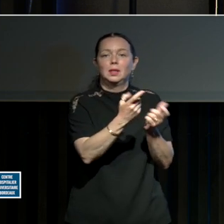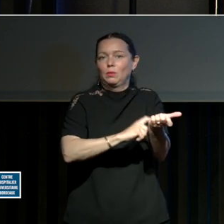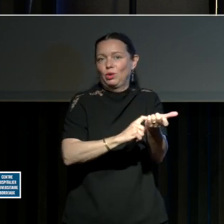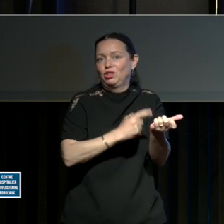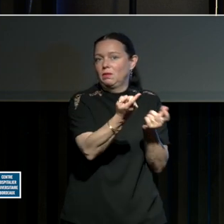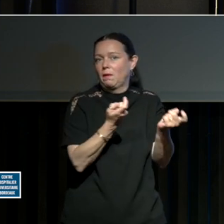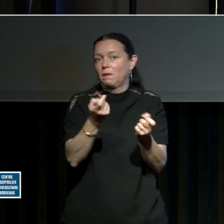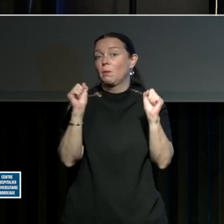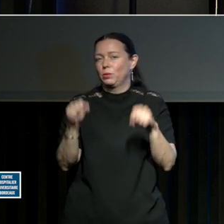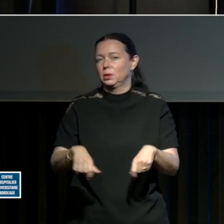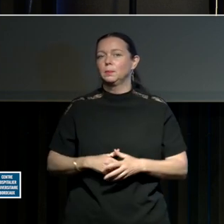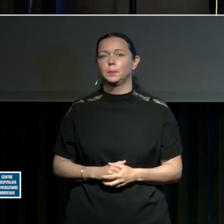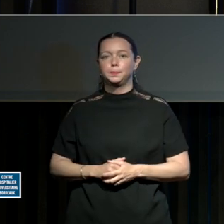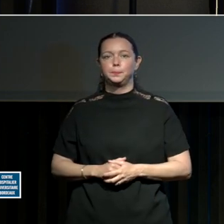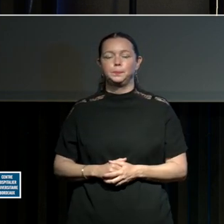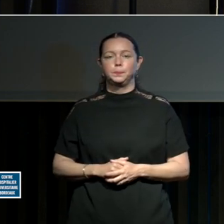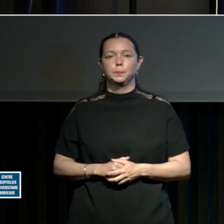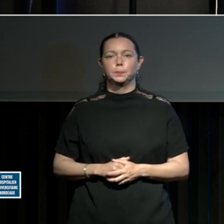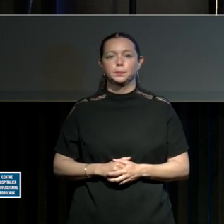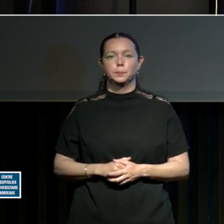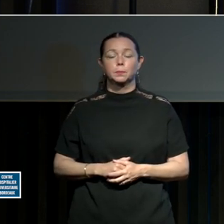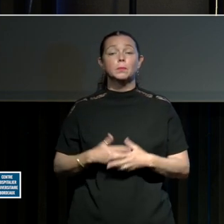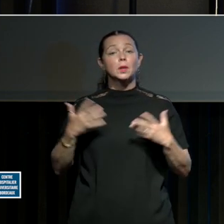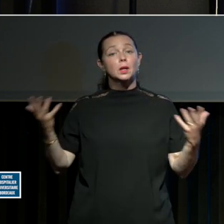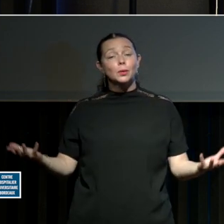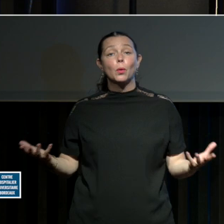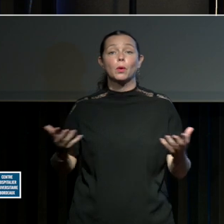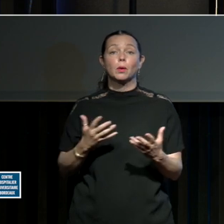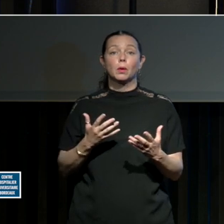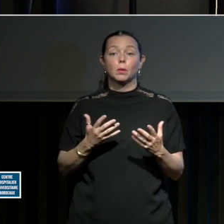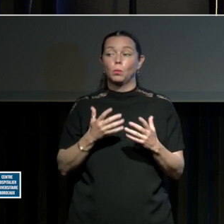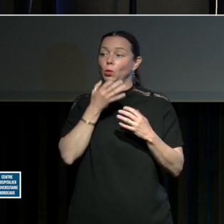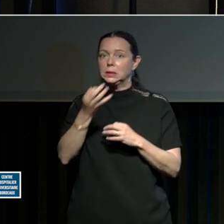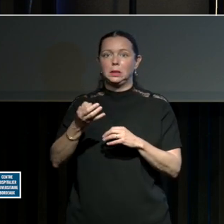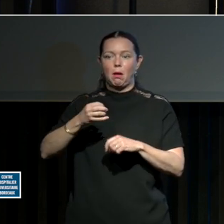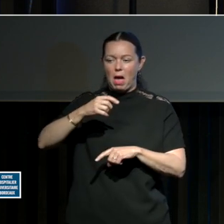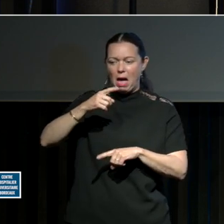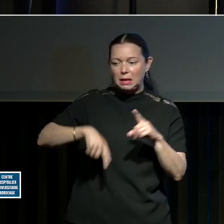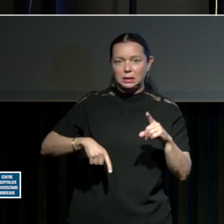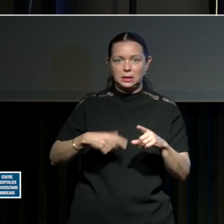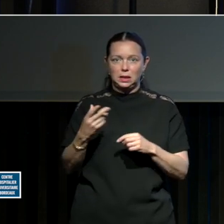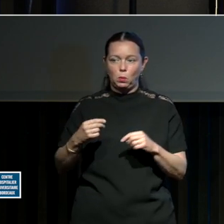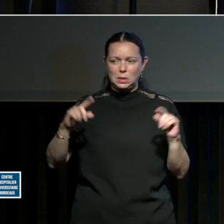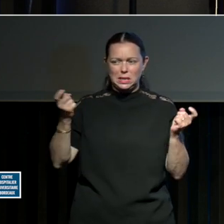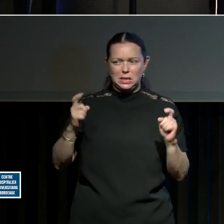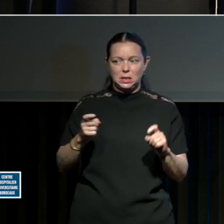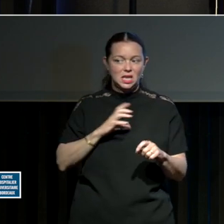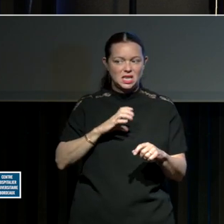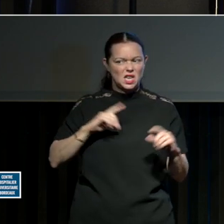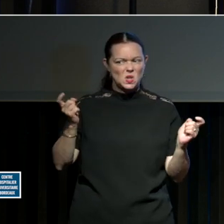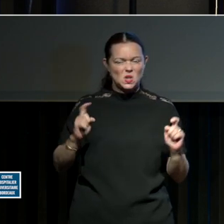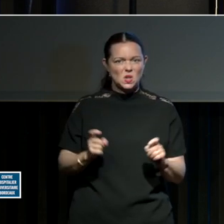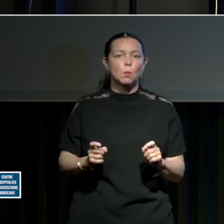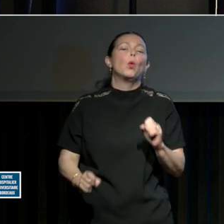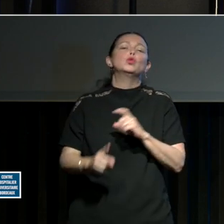Et donc finalement, plus qu'une interdiction ou qu'une restriction de l'accès, hormis vraiment chez